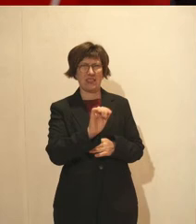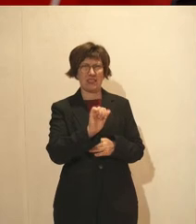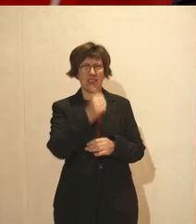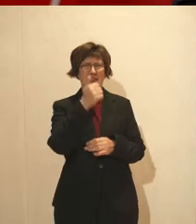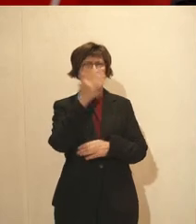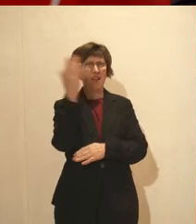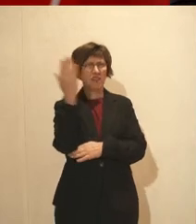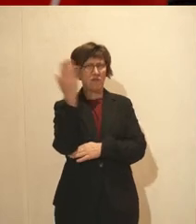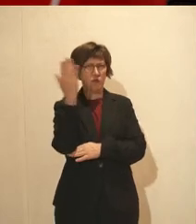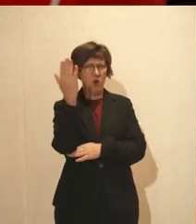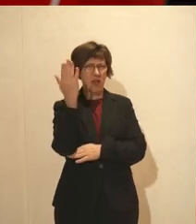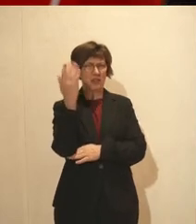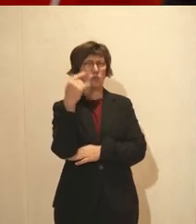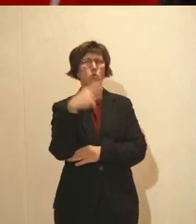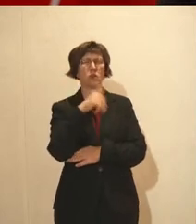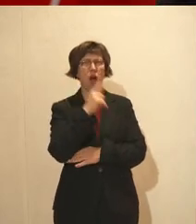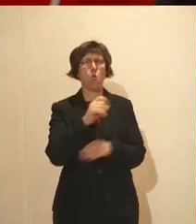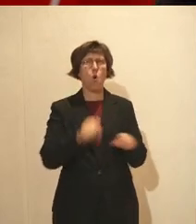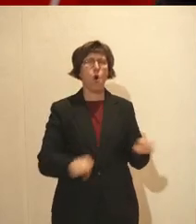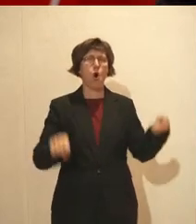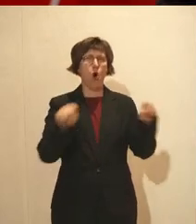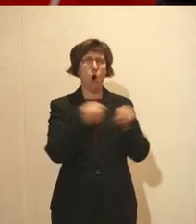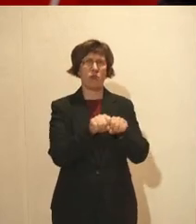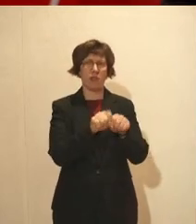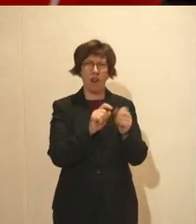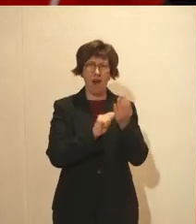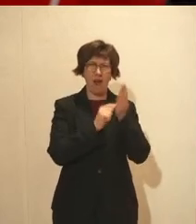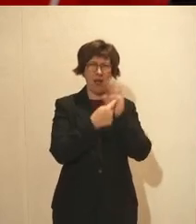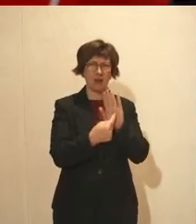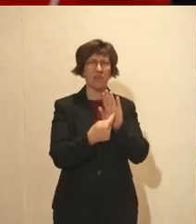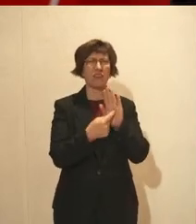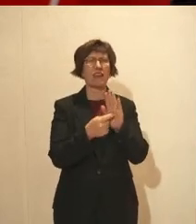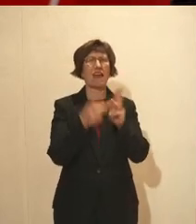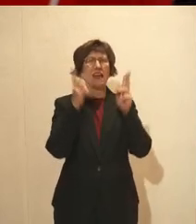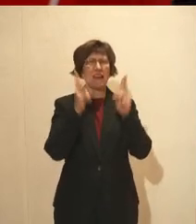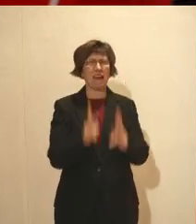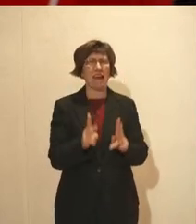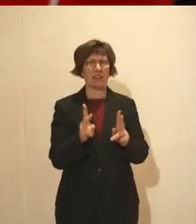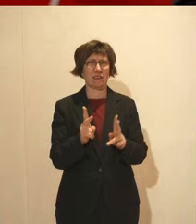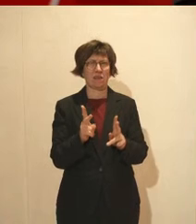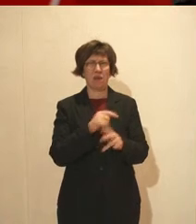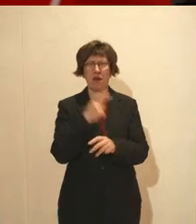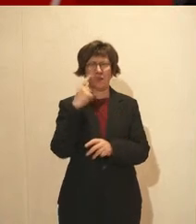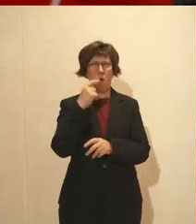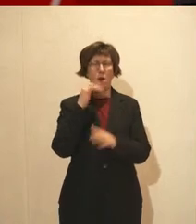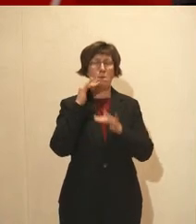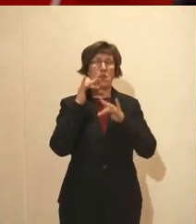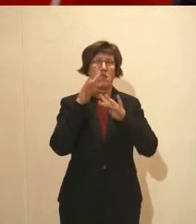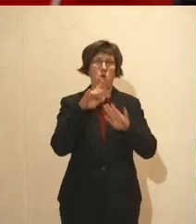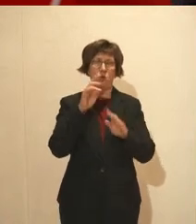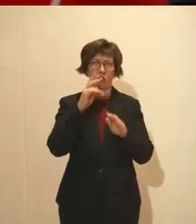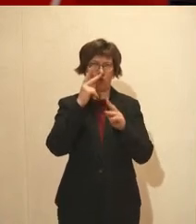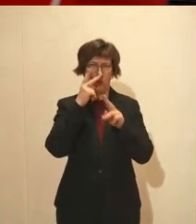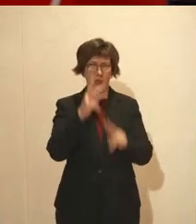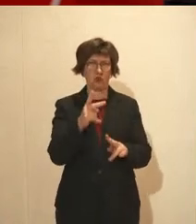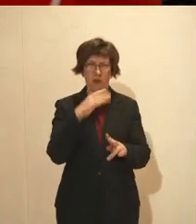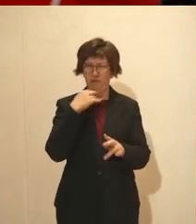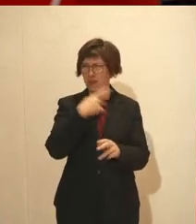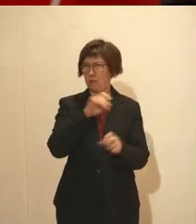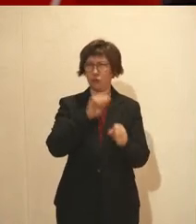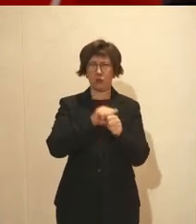lectures also seine vorlesungen auch online gestellt hat justice gerechtigkeit war eine die wahrscheinlich millionen gesehen haben vielleicht auch viele von